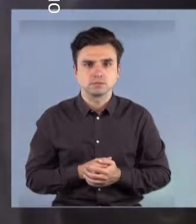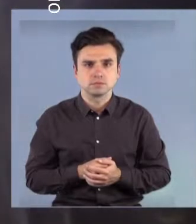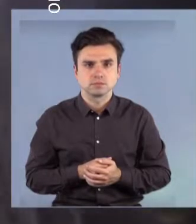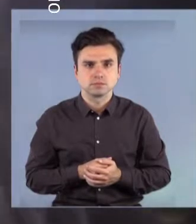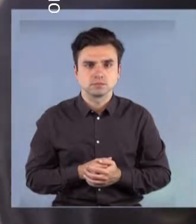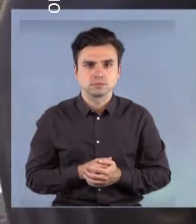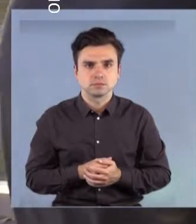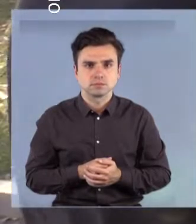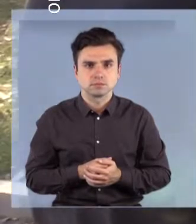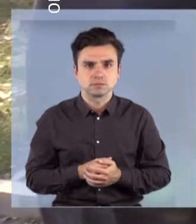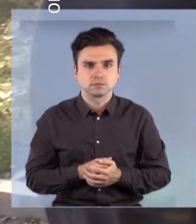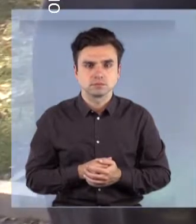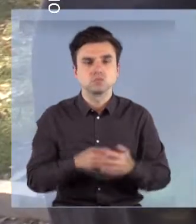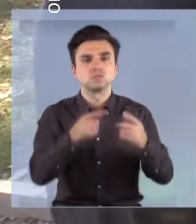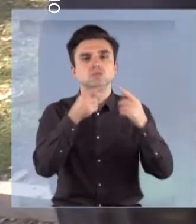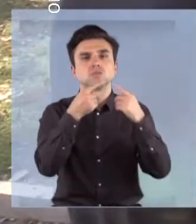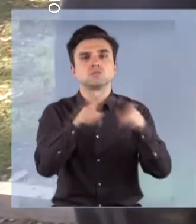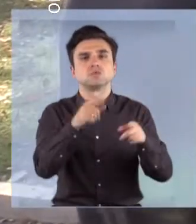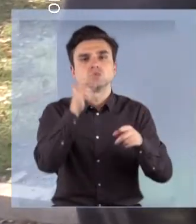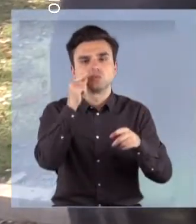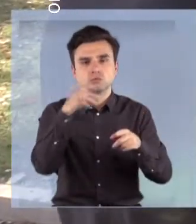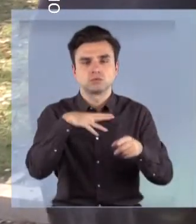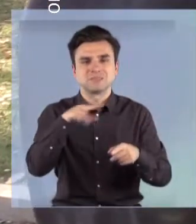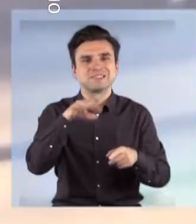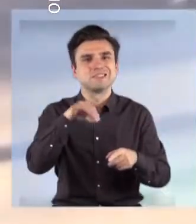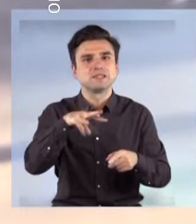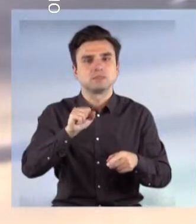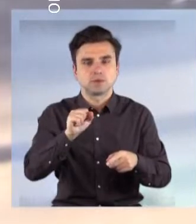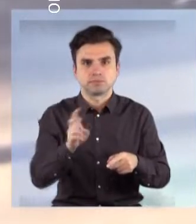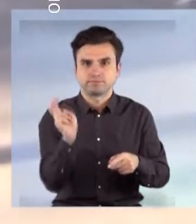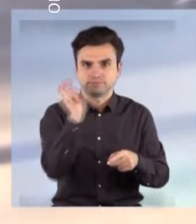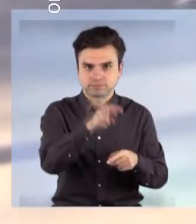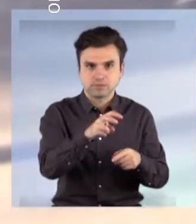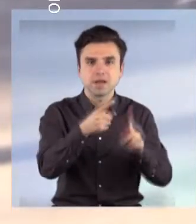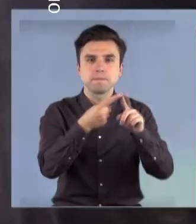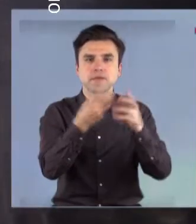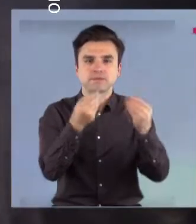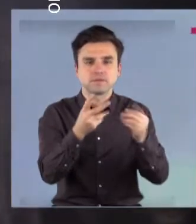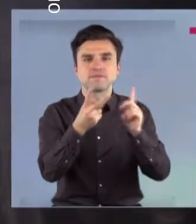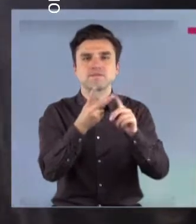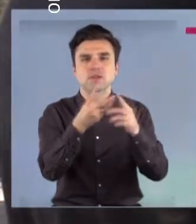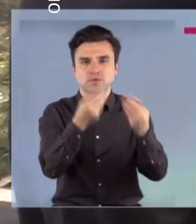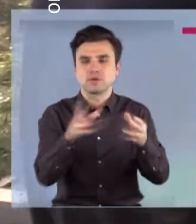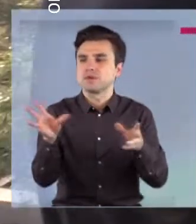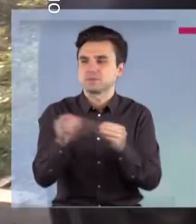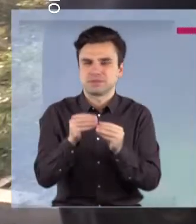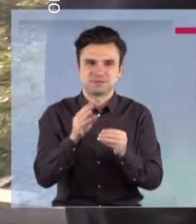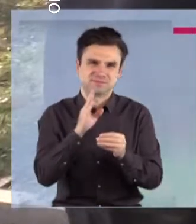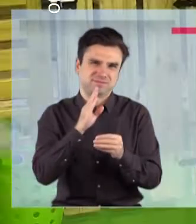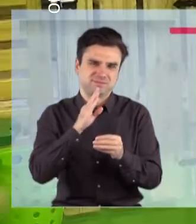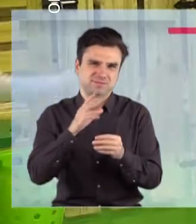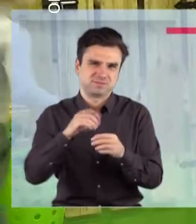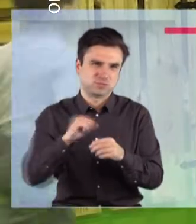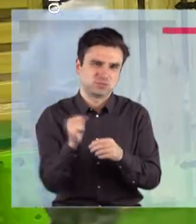Потом сказали, вот, все, как бы, можете пойти там промыть руки. Мои данные никто не брал, даже имени никто не